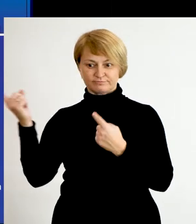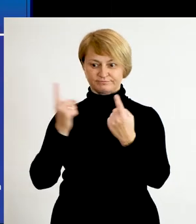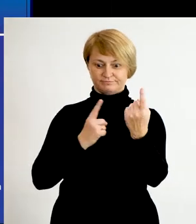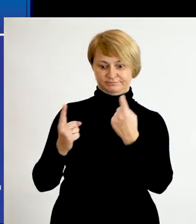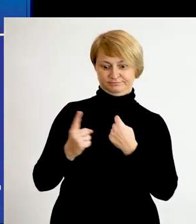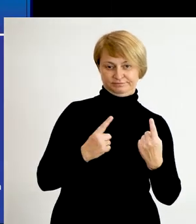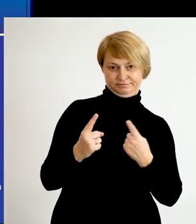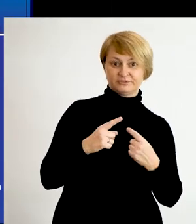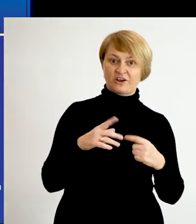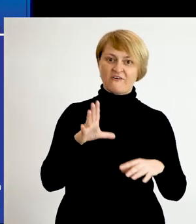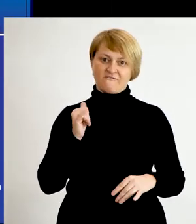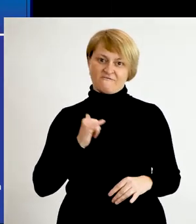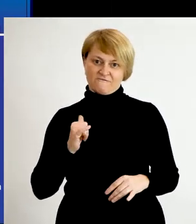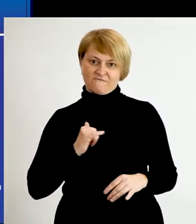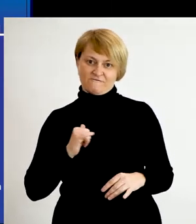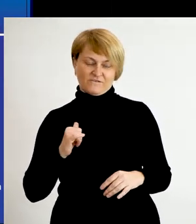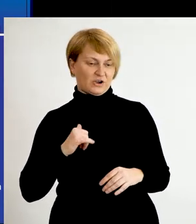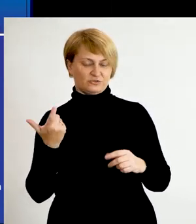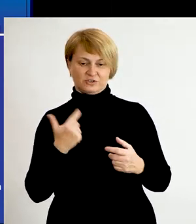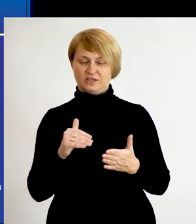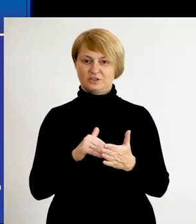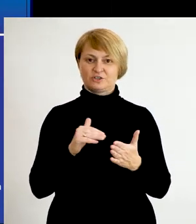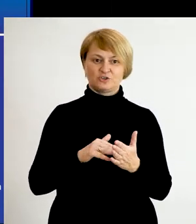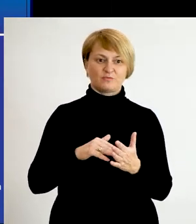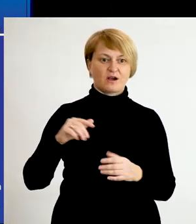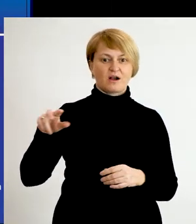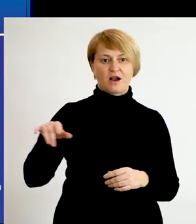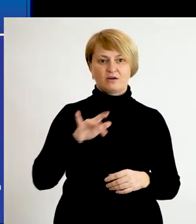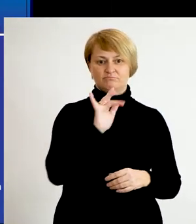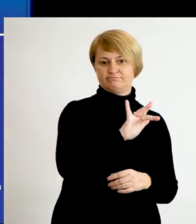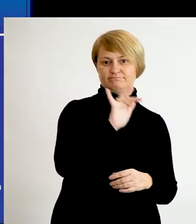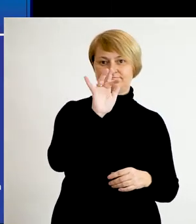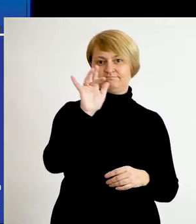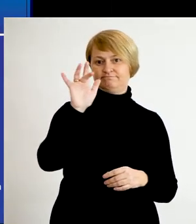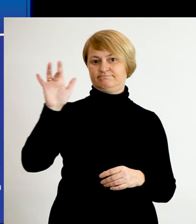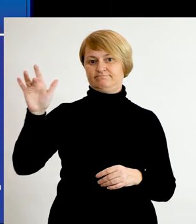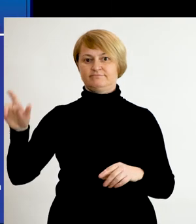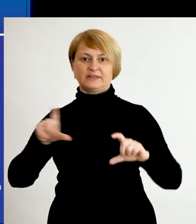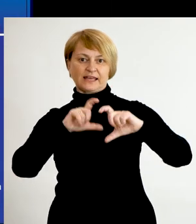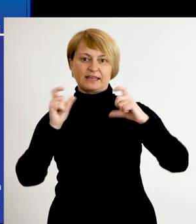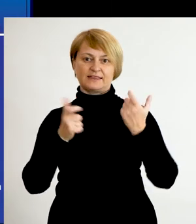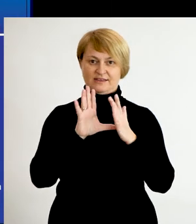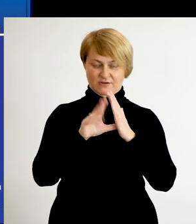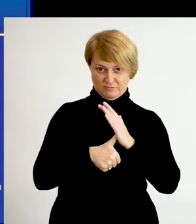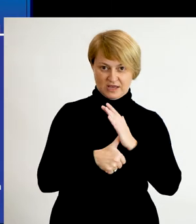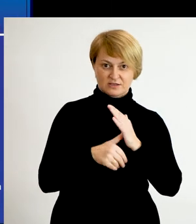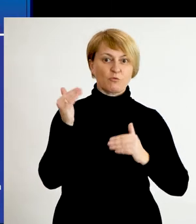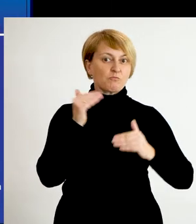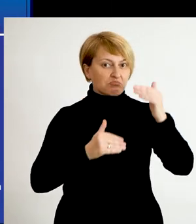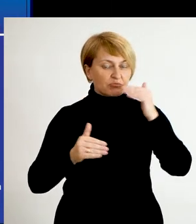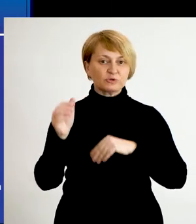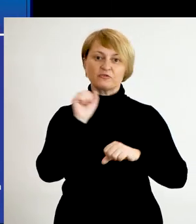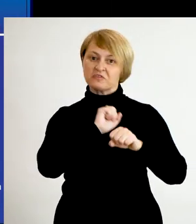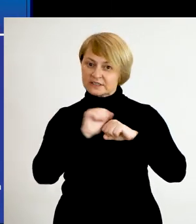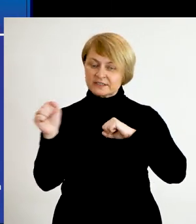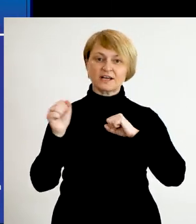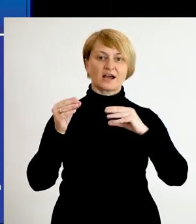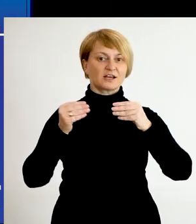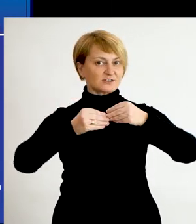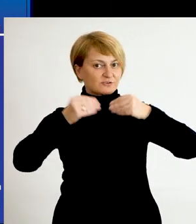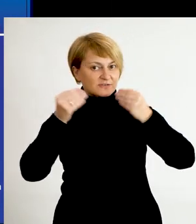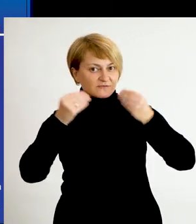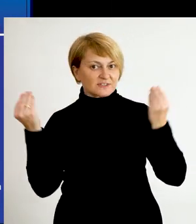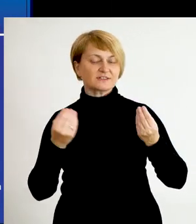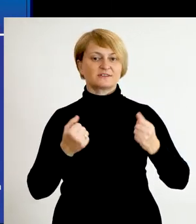podróżą, przemieszczaniem się po całym mieście. Inwestycja idzie do przodu